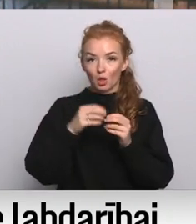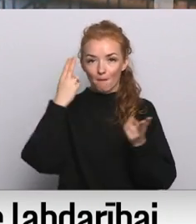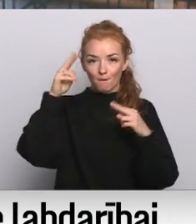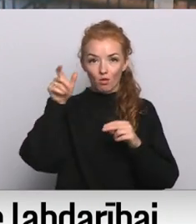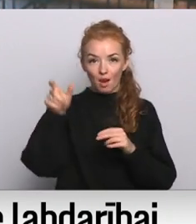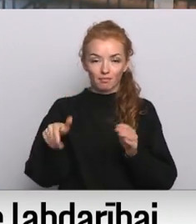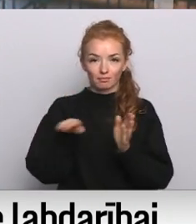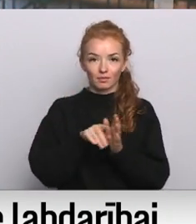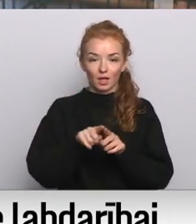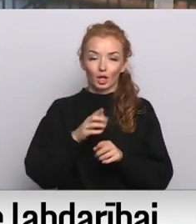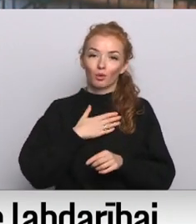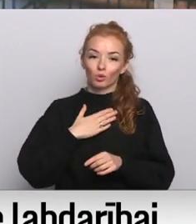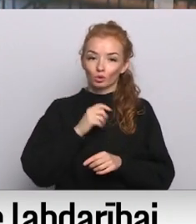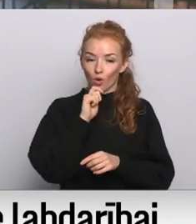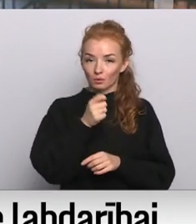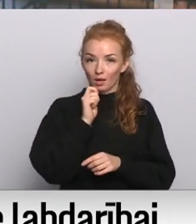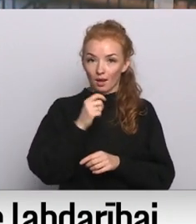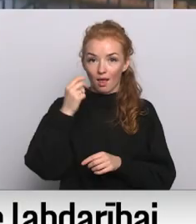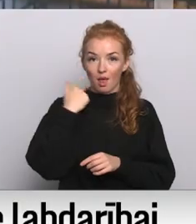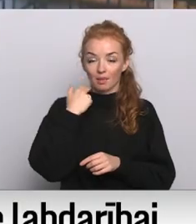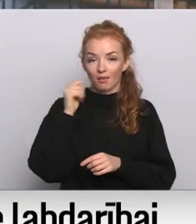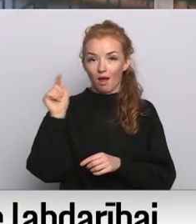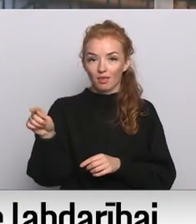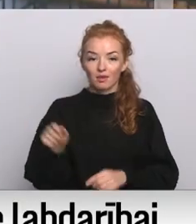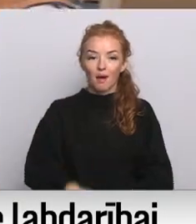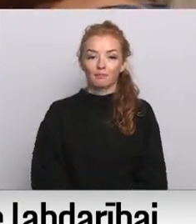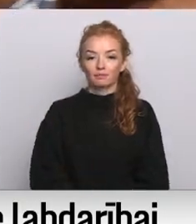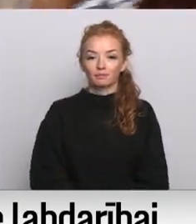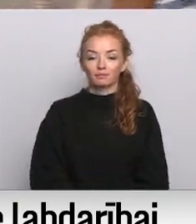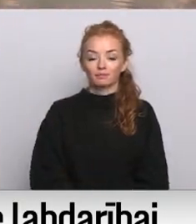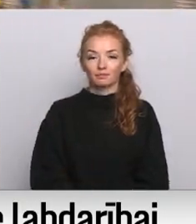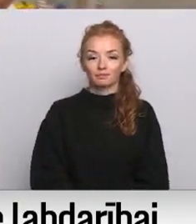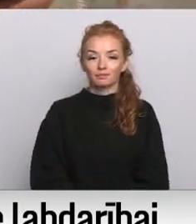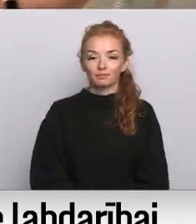skatē piedalījās arī mūsu korespondente Lielbritānijā, Kalve.